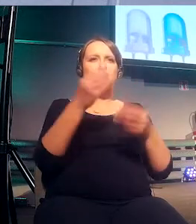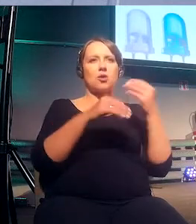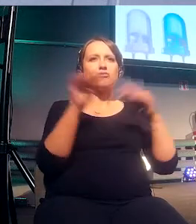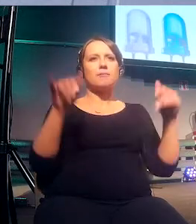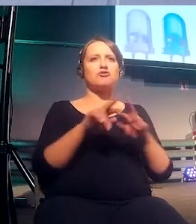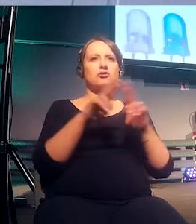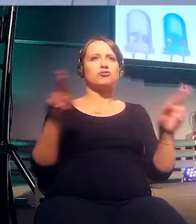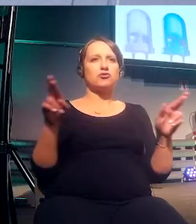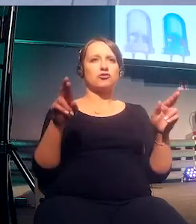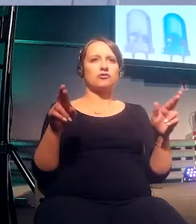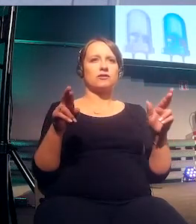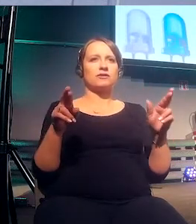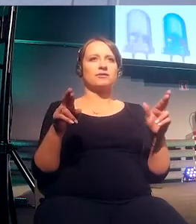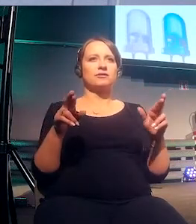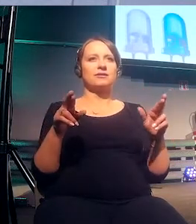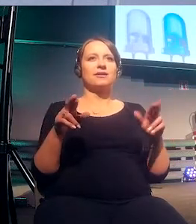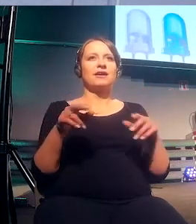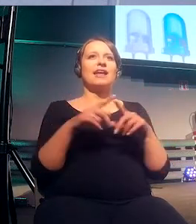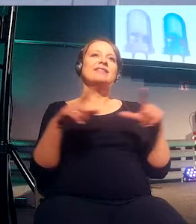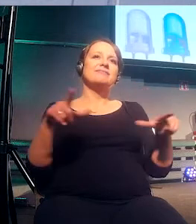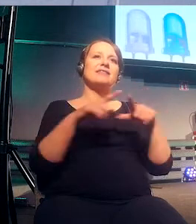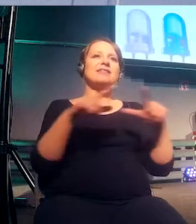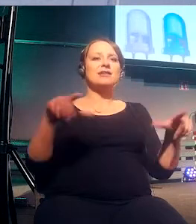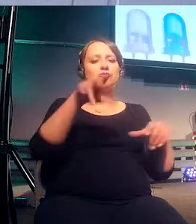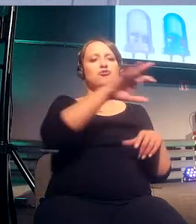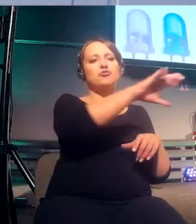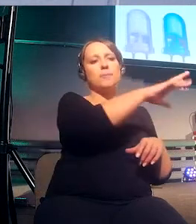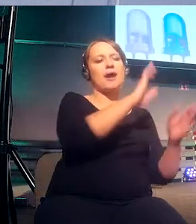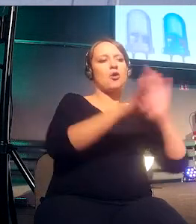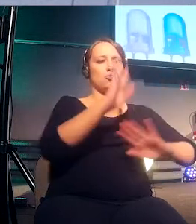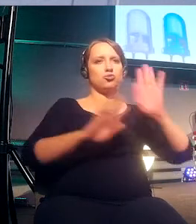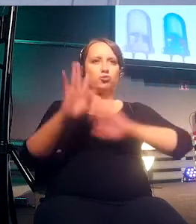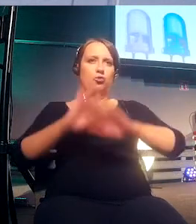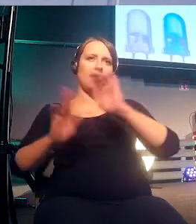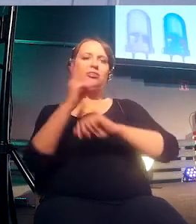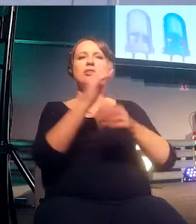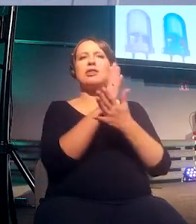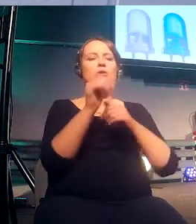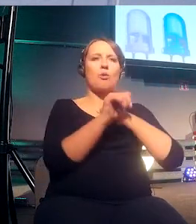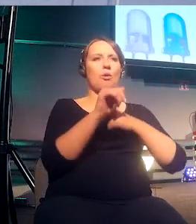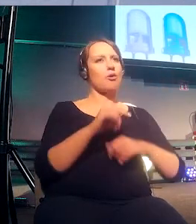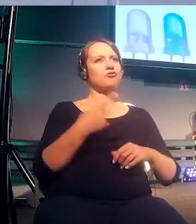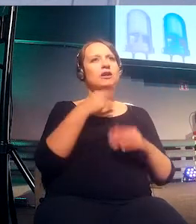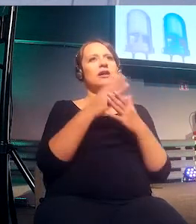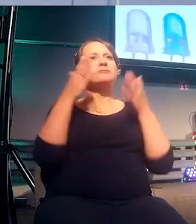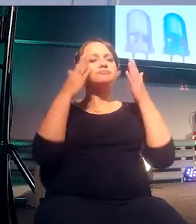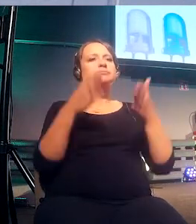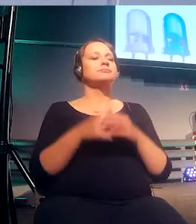różne segmenty konsumentów. Nie chodzi tutaj jedynie o